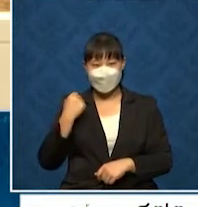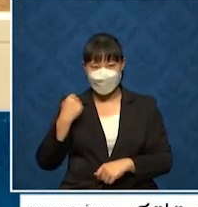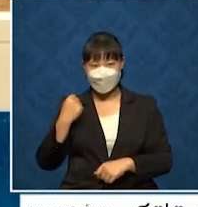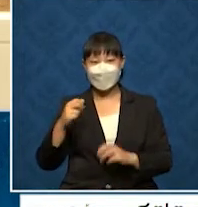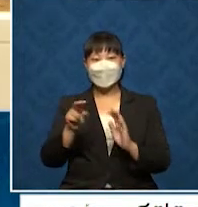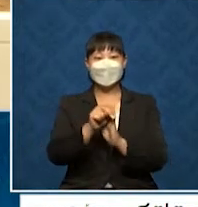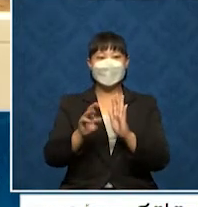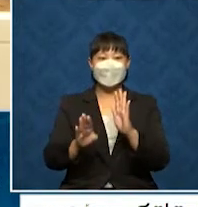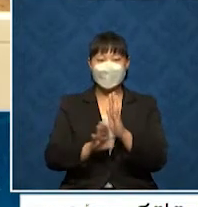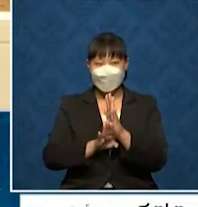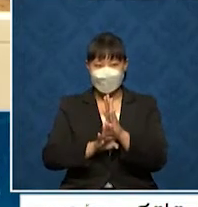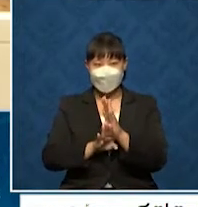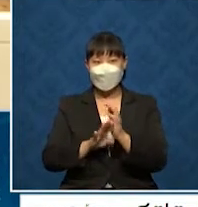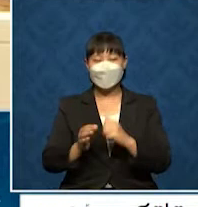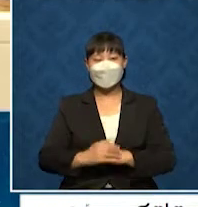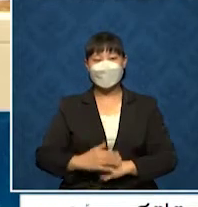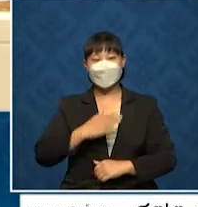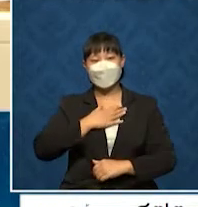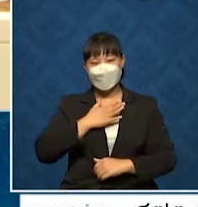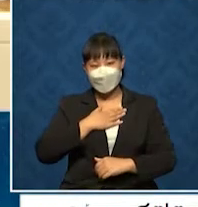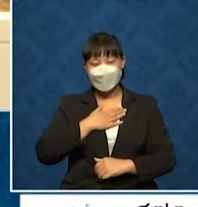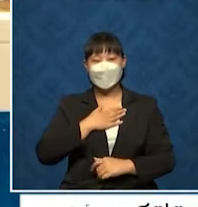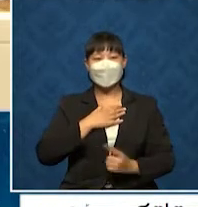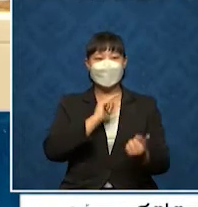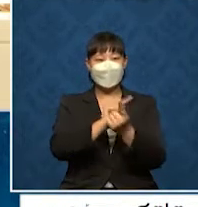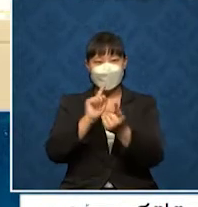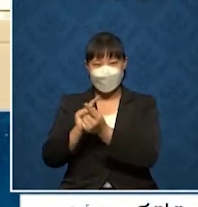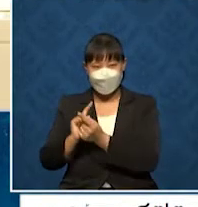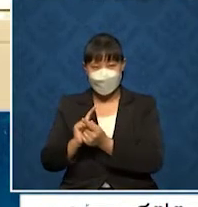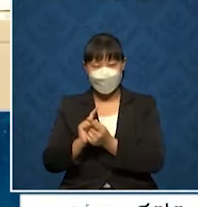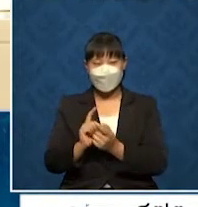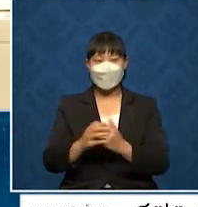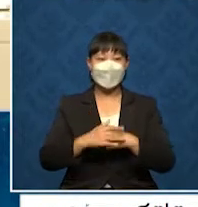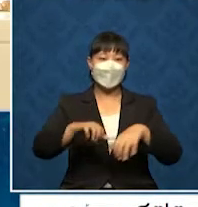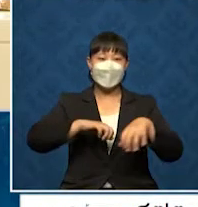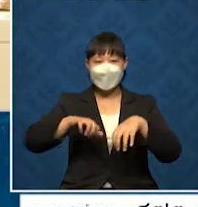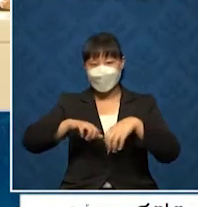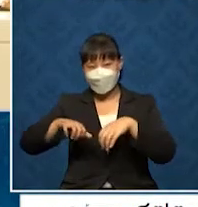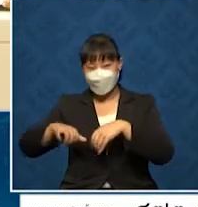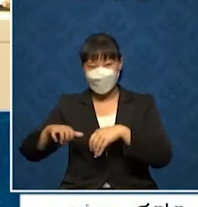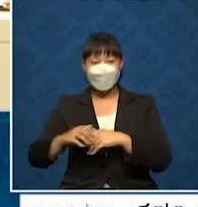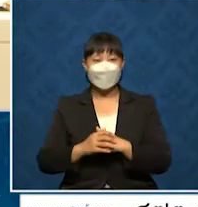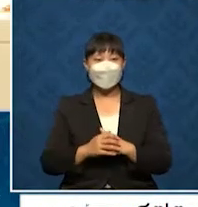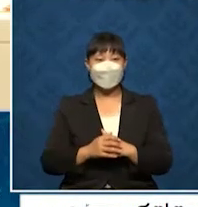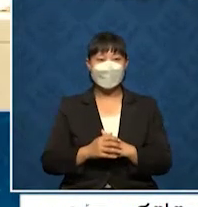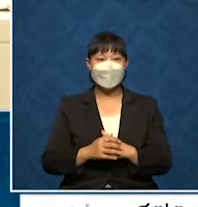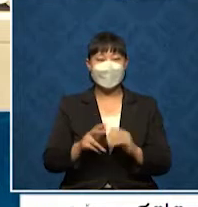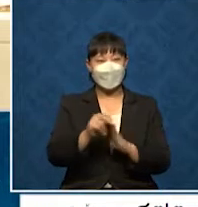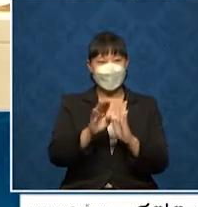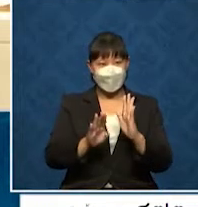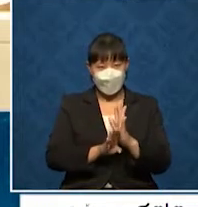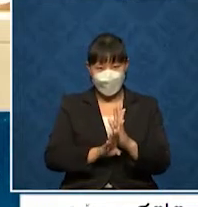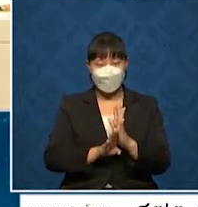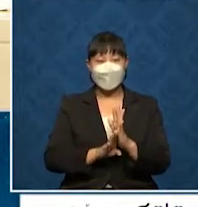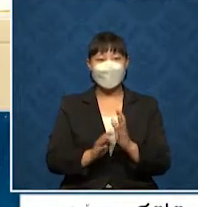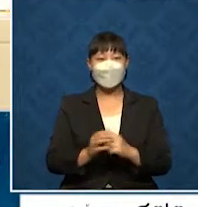ยบายที่เราได้ค้นพบในเรื่องของการดำเนินการเป็นแนวนโยบายที่สามารถ